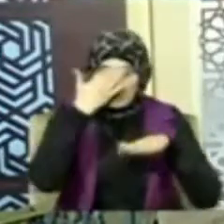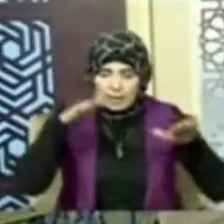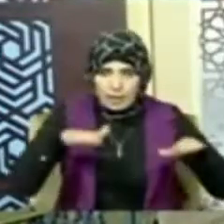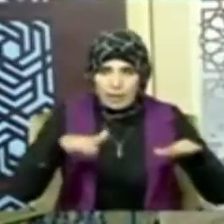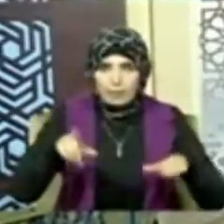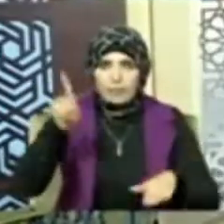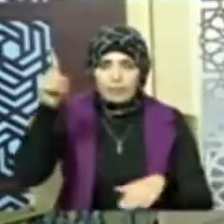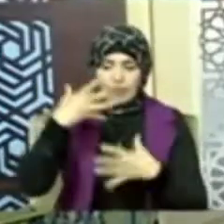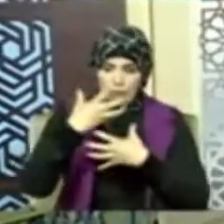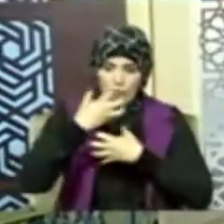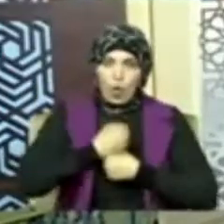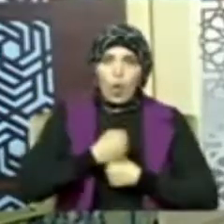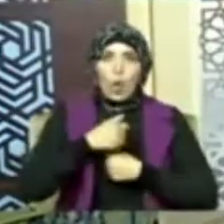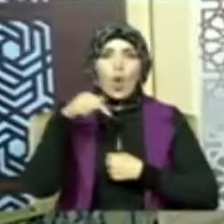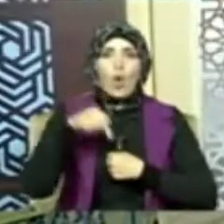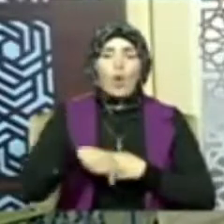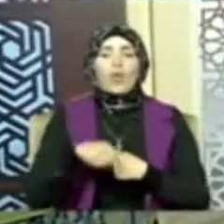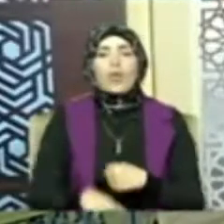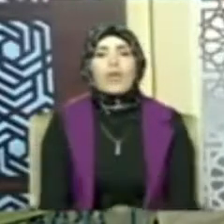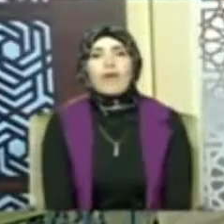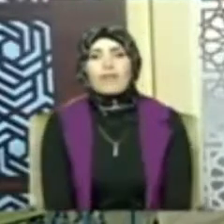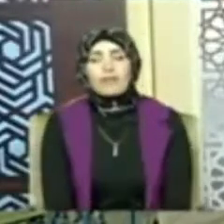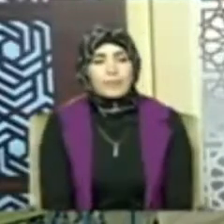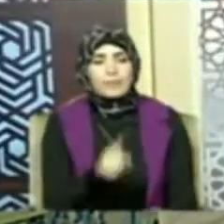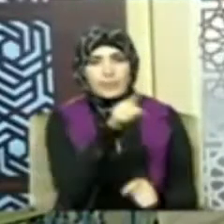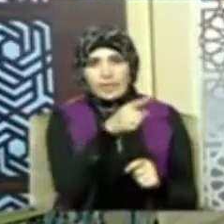فوقاه الله سيئات ما مكروا،